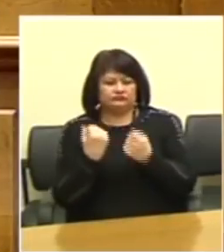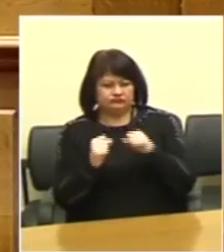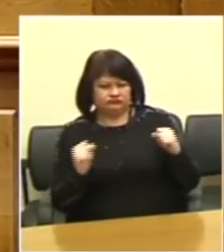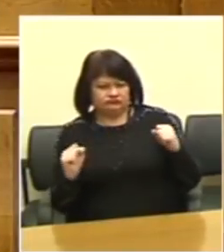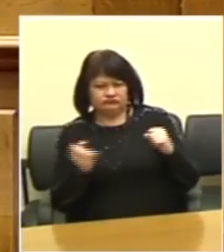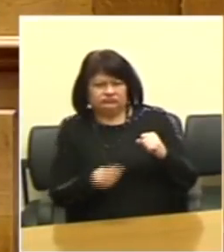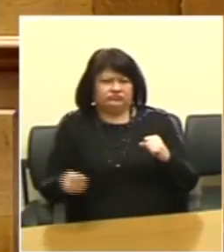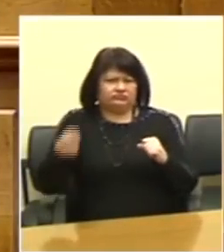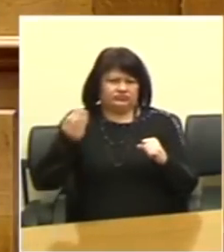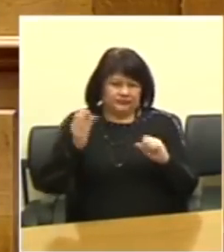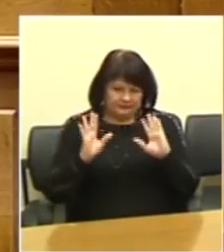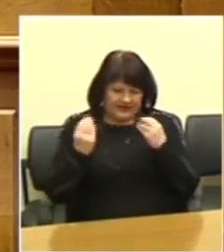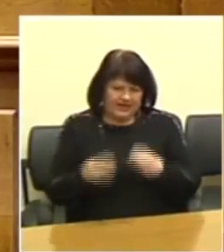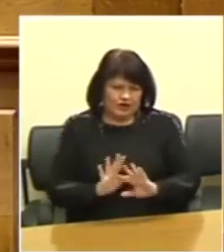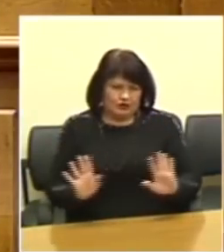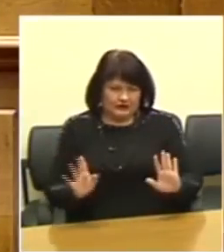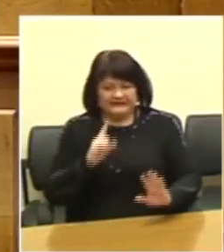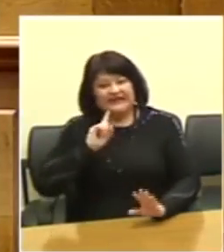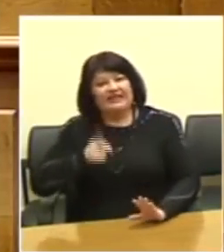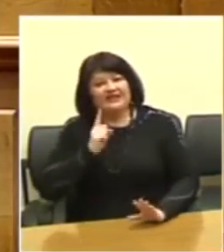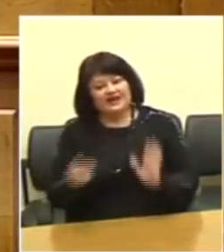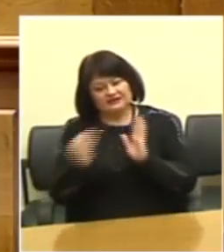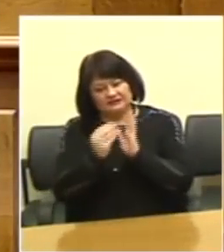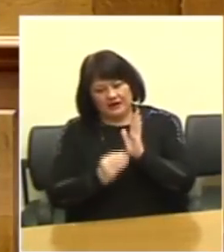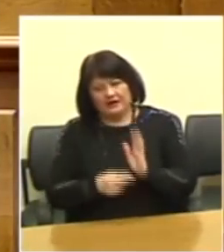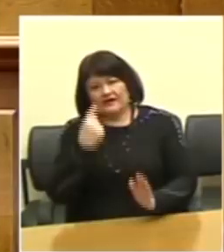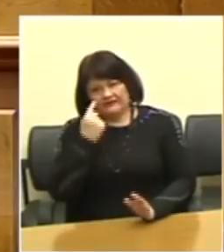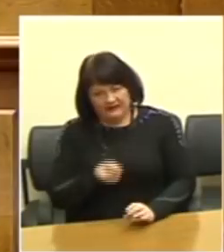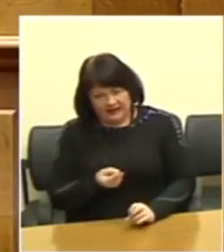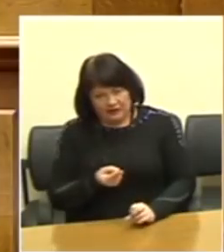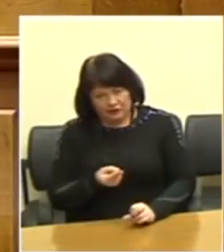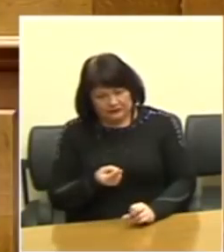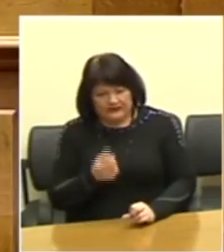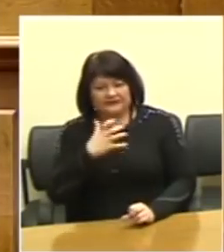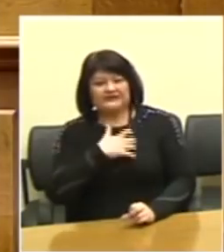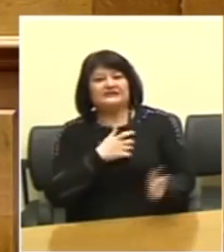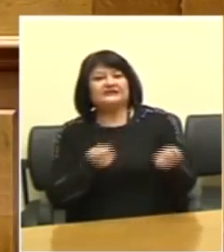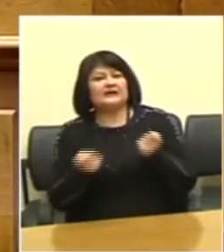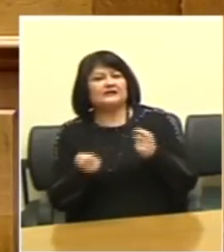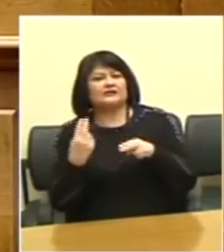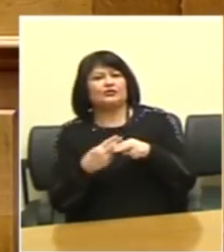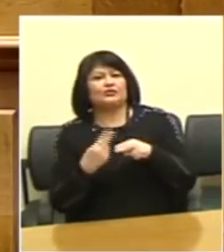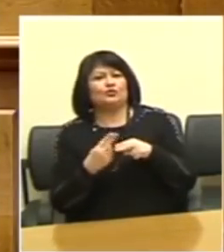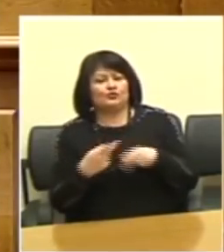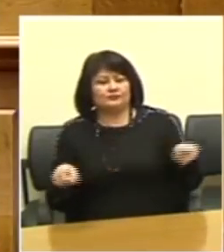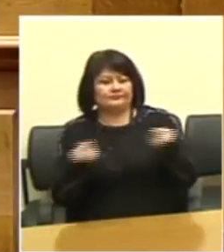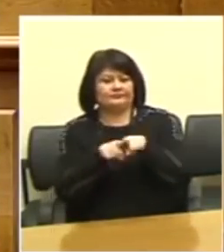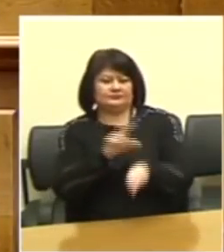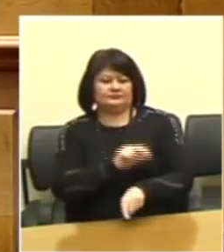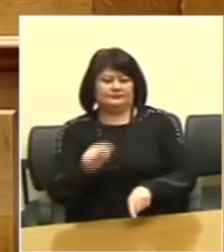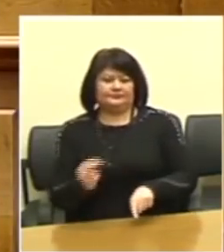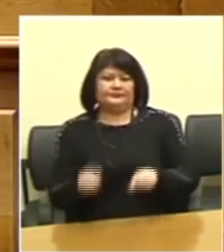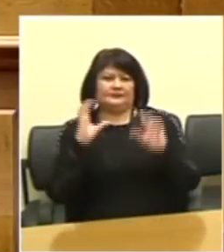αντιδραστικότερες διατάξεις. Εδώ φαίνονται οι μεγάλες στρατηγικού χαρακτήρα συγκλήσεις με τη